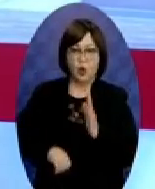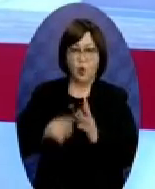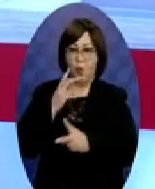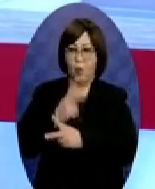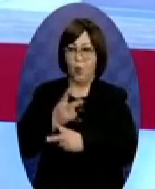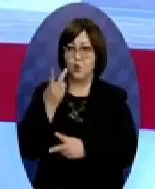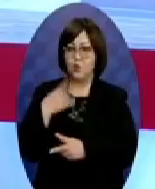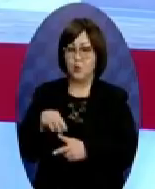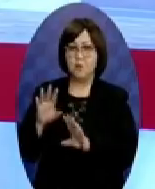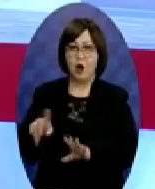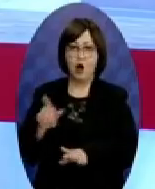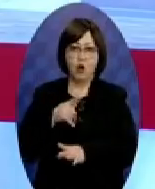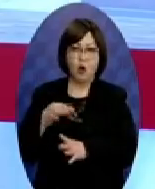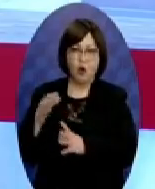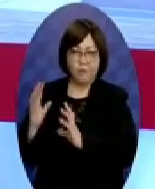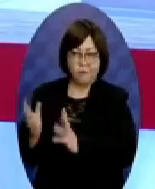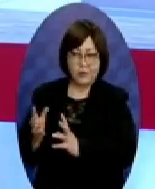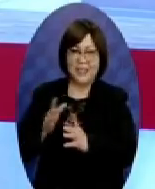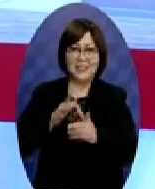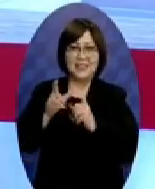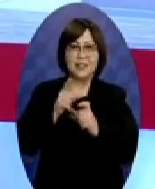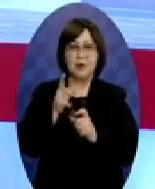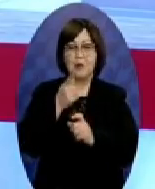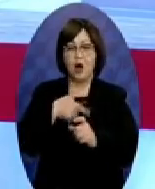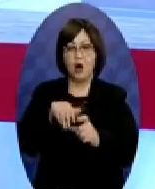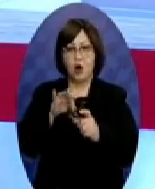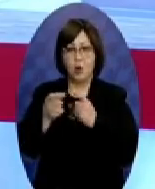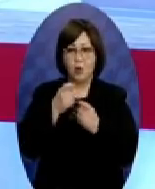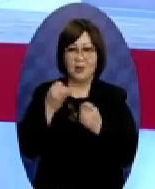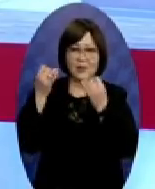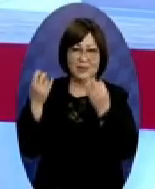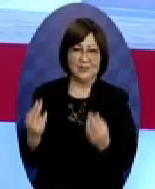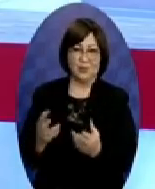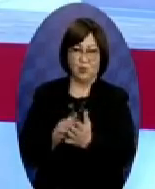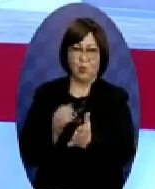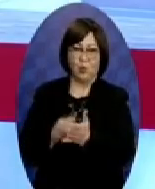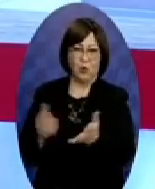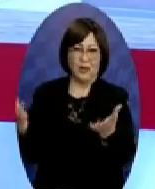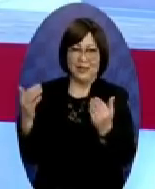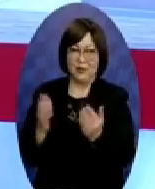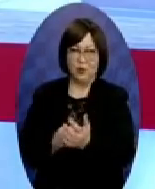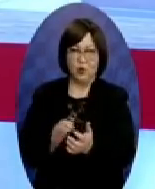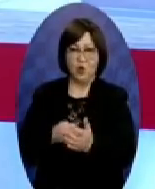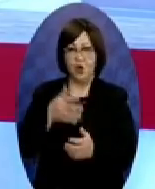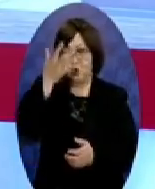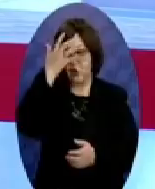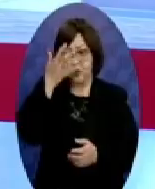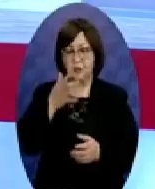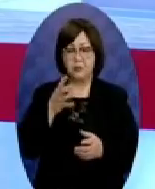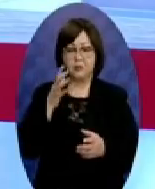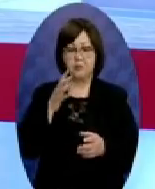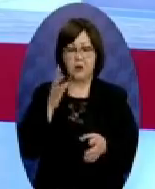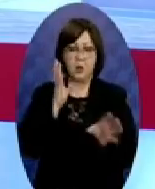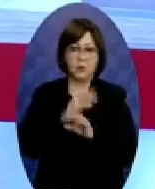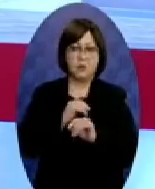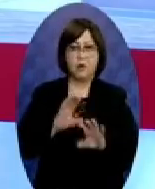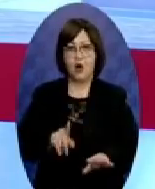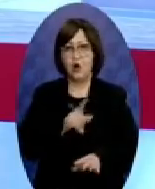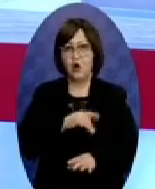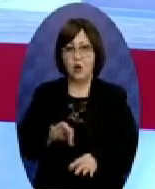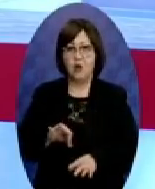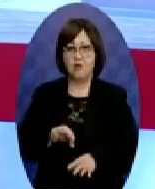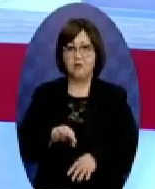хуралдаан эрс хүрээгүй шалтгаанаар хойшлсон. Харин төрийн байгуулалтын байнгын ороо 57% эрсдээгээр 5 асуудлыг хэлэлцэж